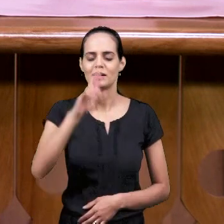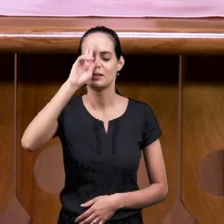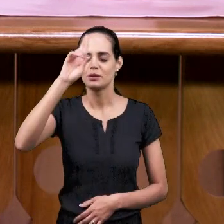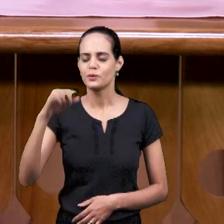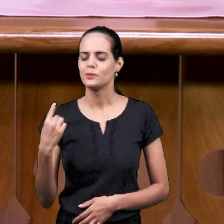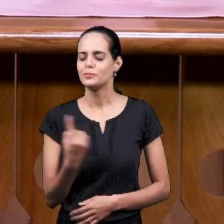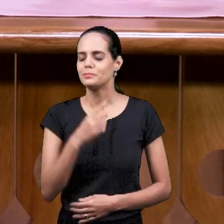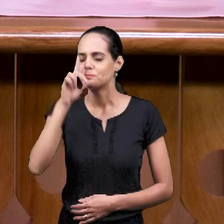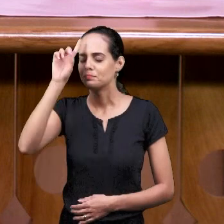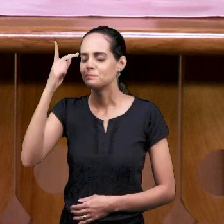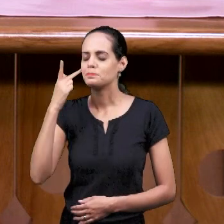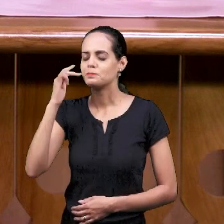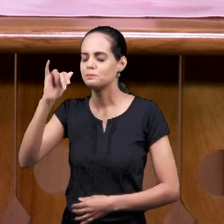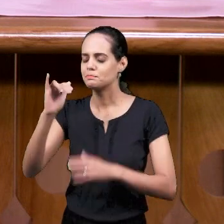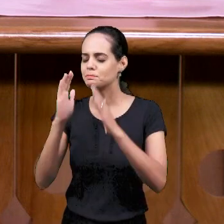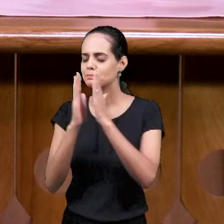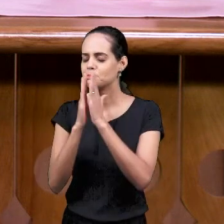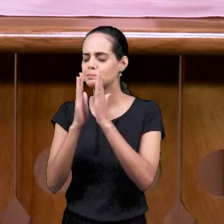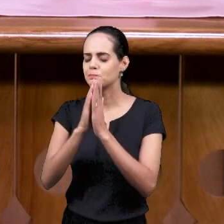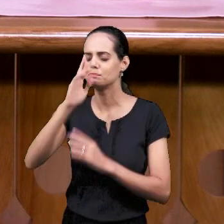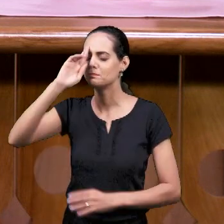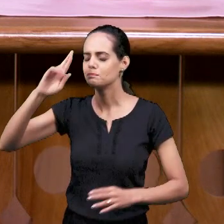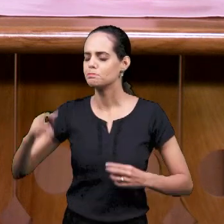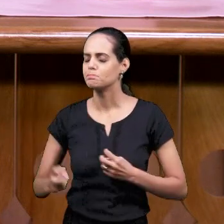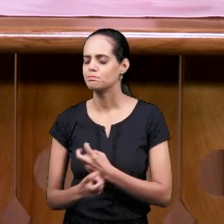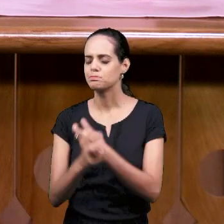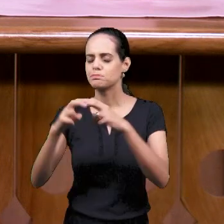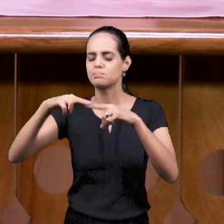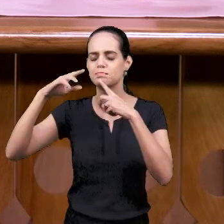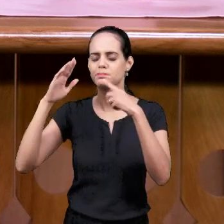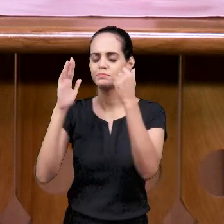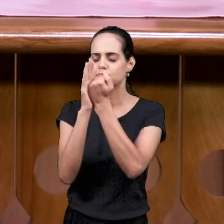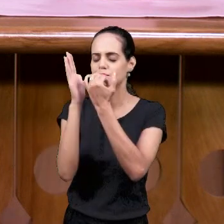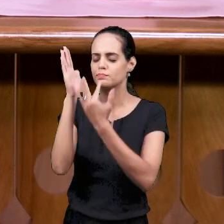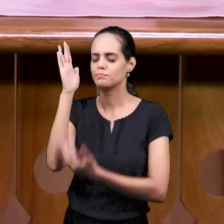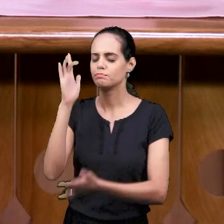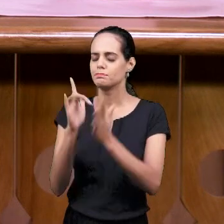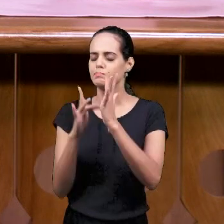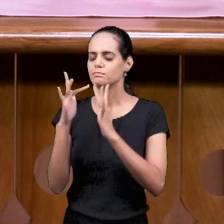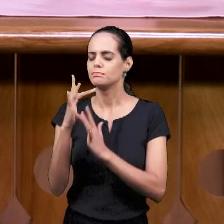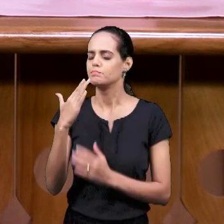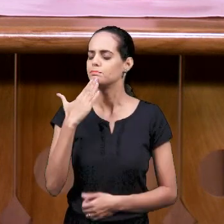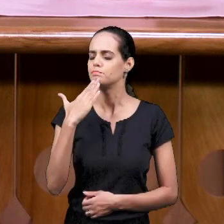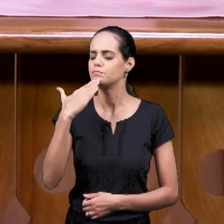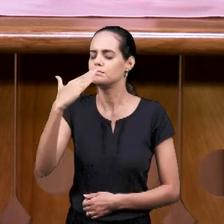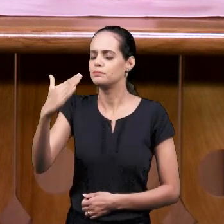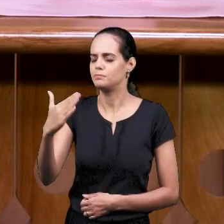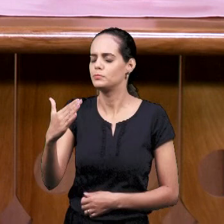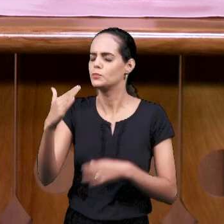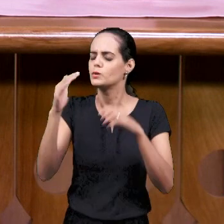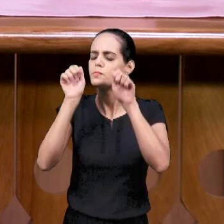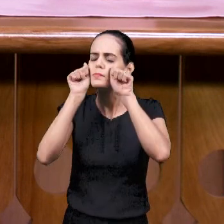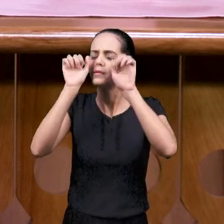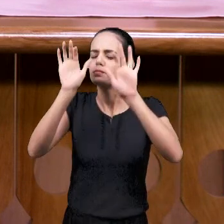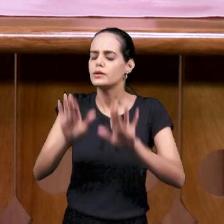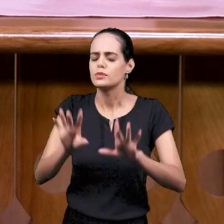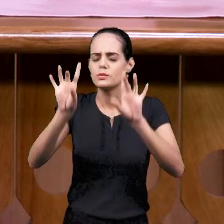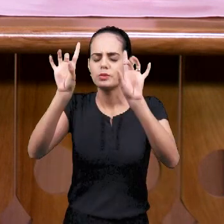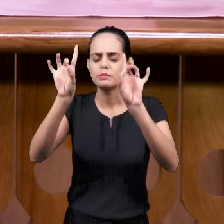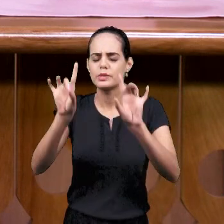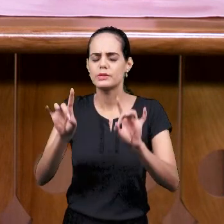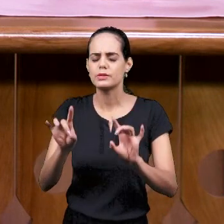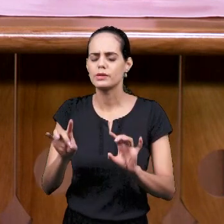Prions. Seigneur notre Dieu et Père, nous prions à toi, nous prions par le pouvoir du sang de Jésus. Nous demandons une bénédiction toute spéciale en ce